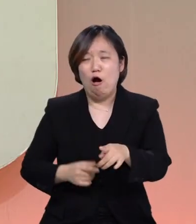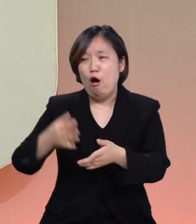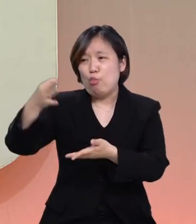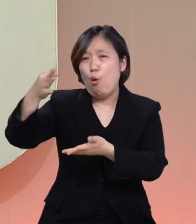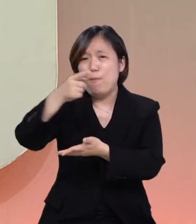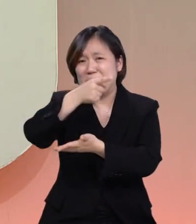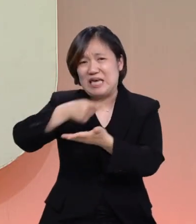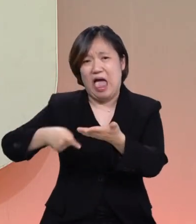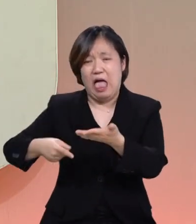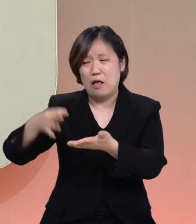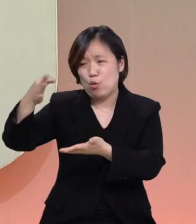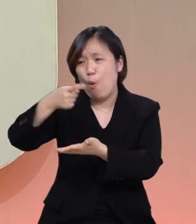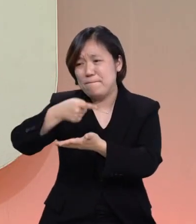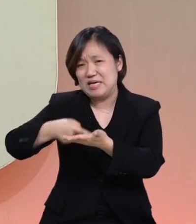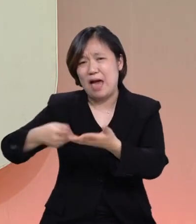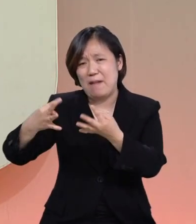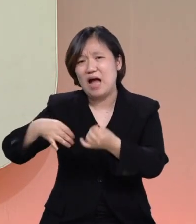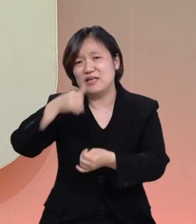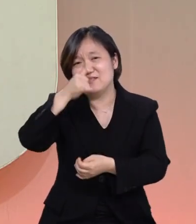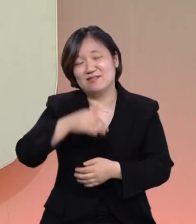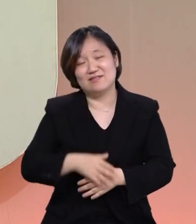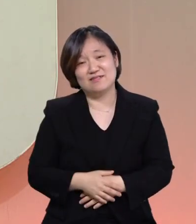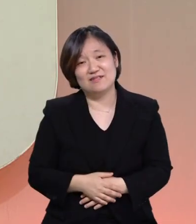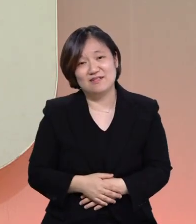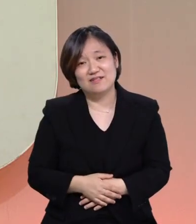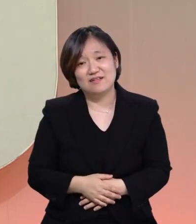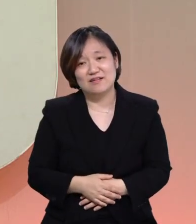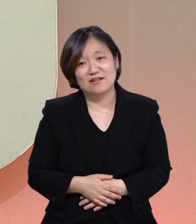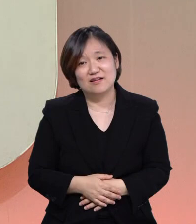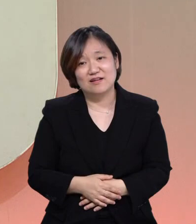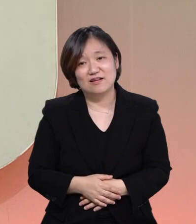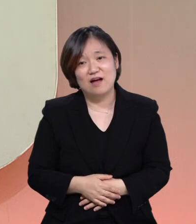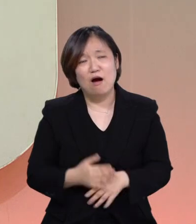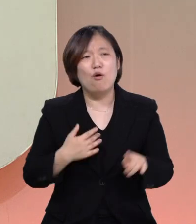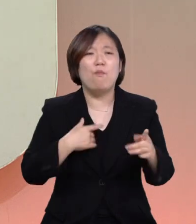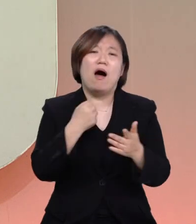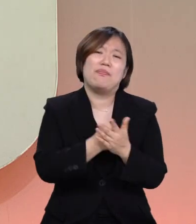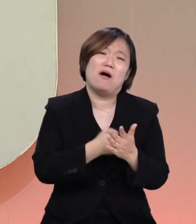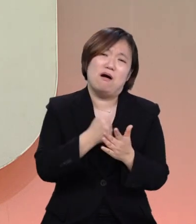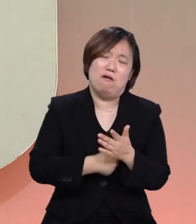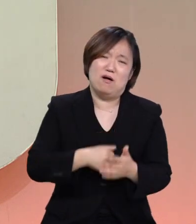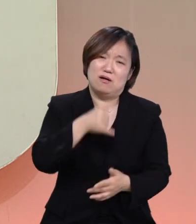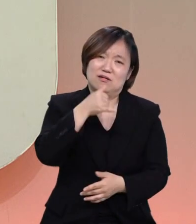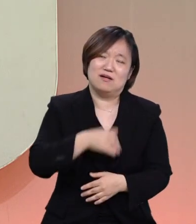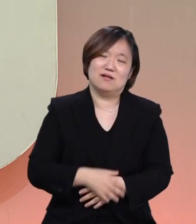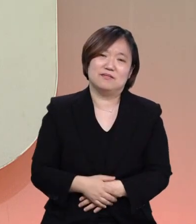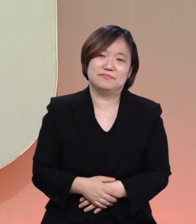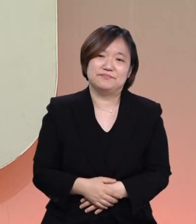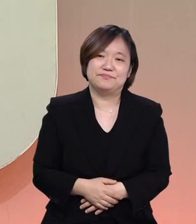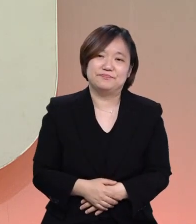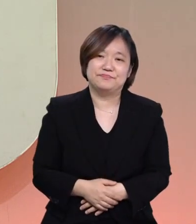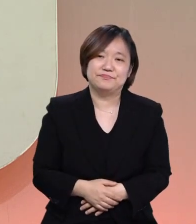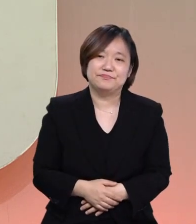큰 돈을 이렇게 잃어버리는 경우가 많더라고요 그런 거 보면 제가 너무나 안타깝죠